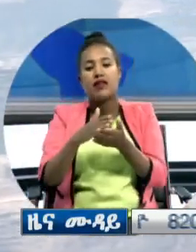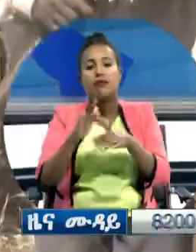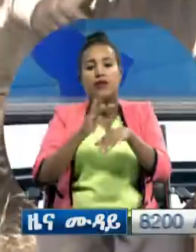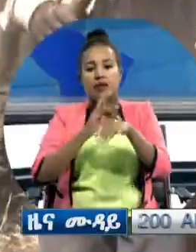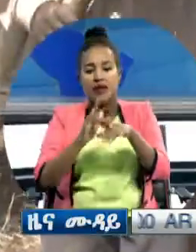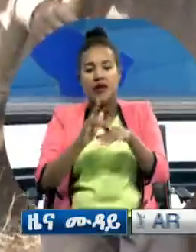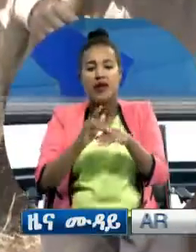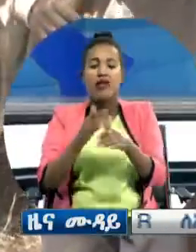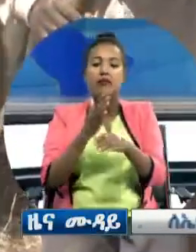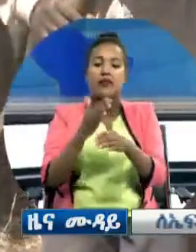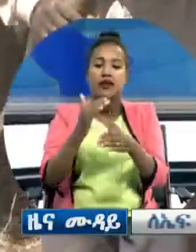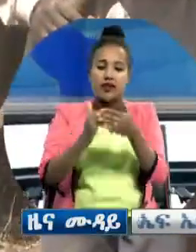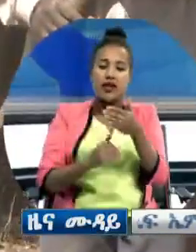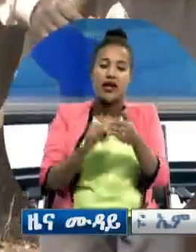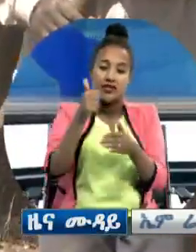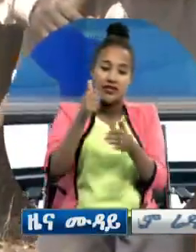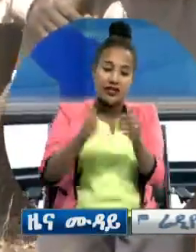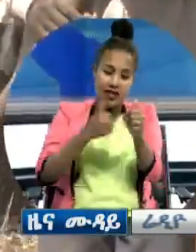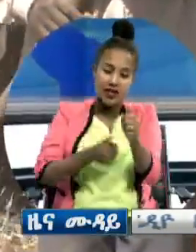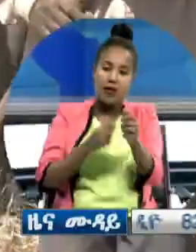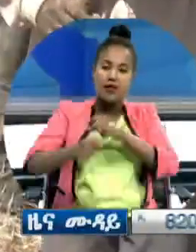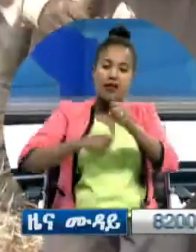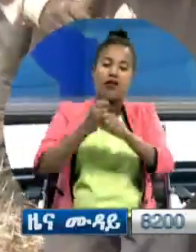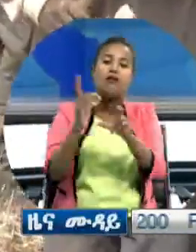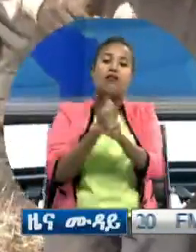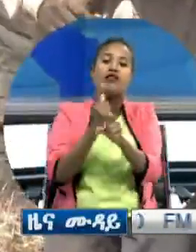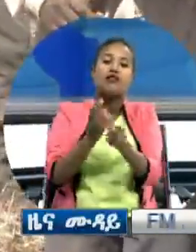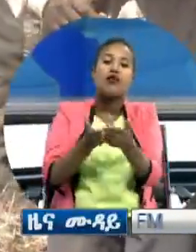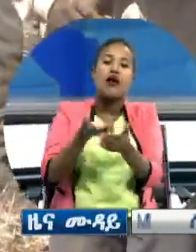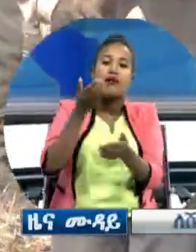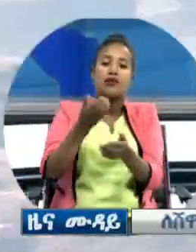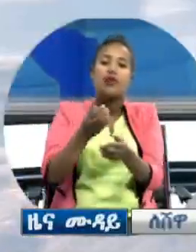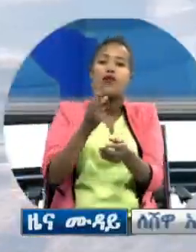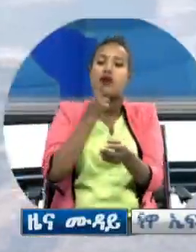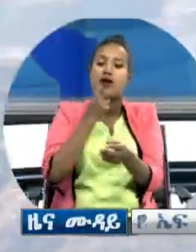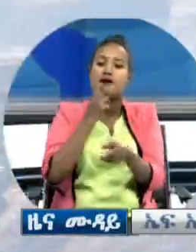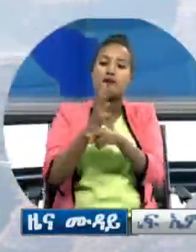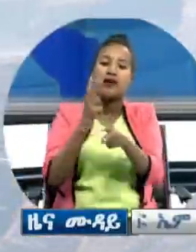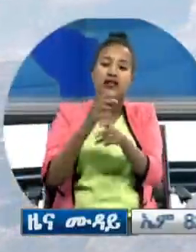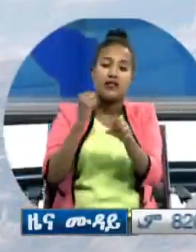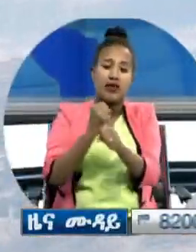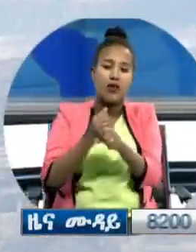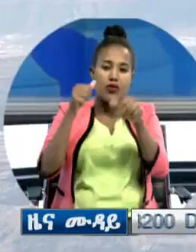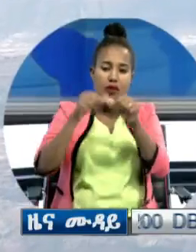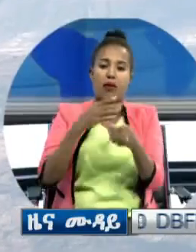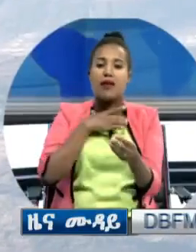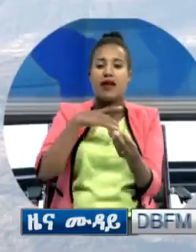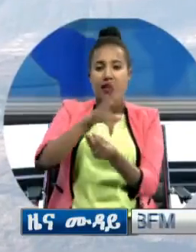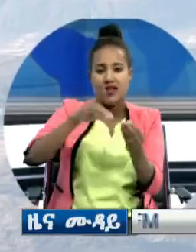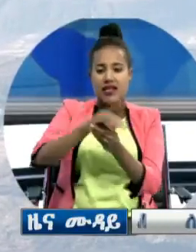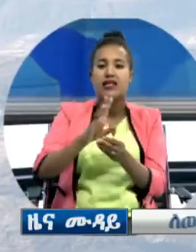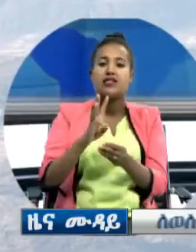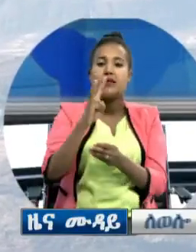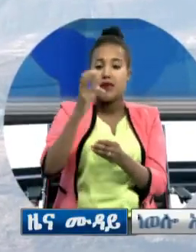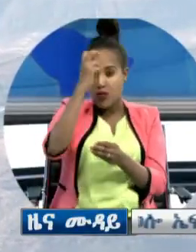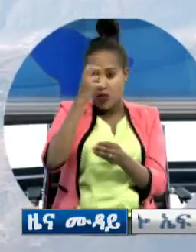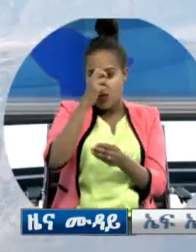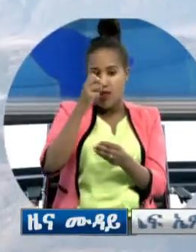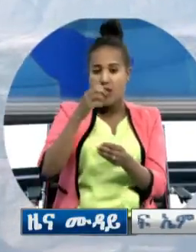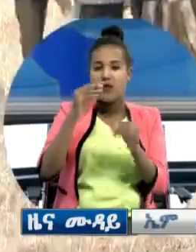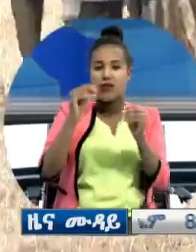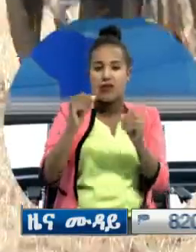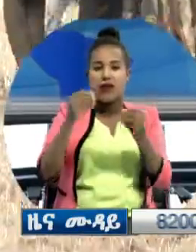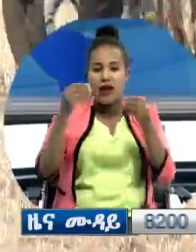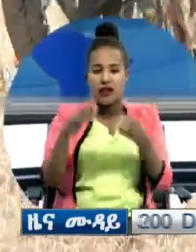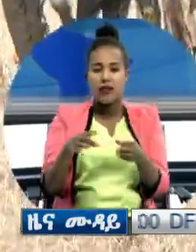ለመቀነስ ባለፉት 10 ተከታታይ አመታት በተፈጥሮ ሀብት የአፈርና ውሃ ጥበቃ ሲሰራ ቆይቷል። በአማራ ክልል እንደ ሰሜን ወሎ ባሉ እርጥበት አጠር